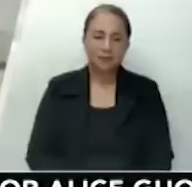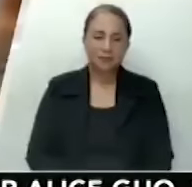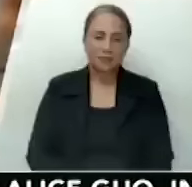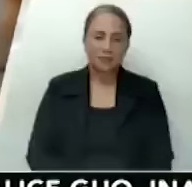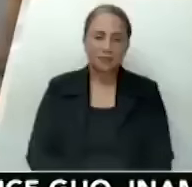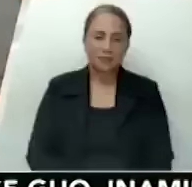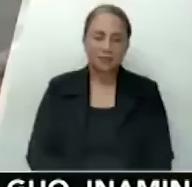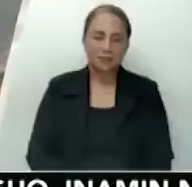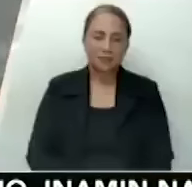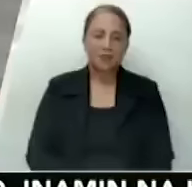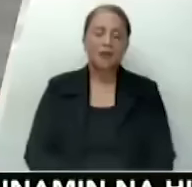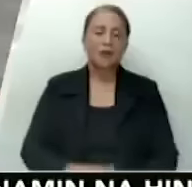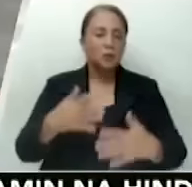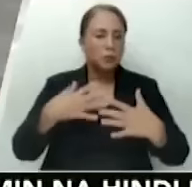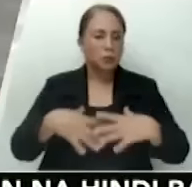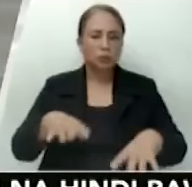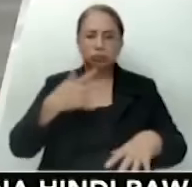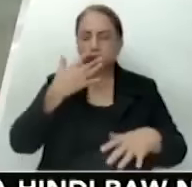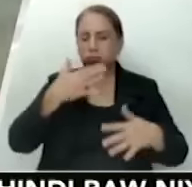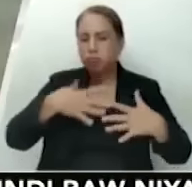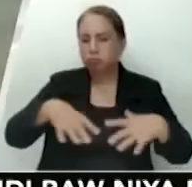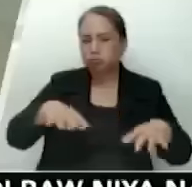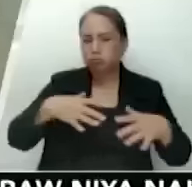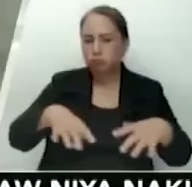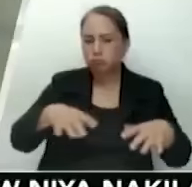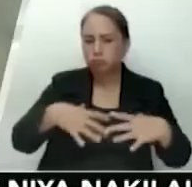Suot ang makukulay na costumes.